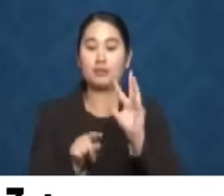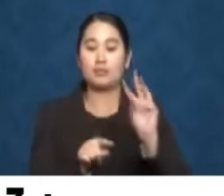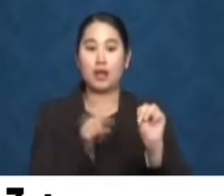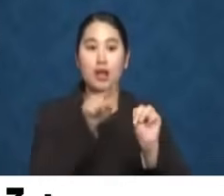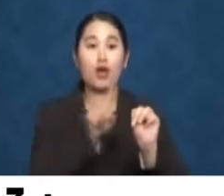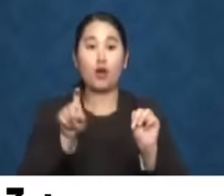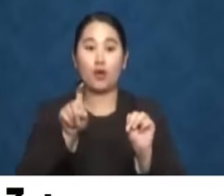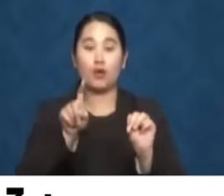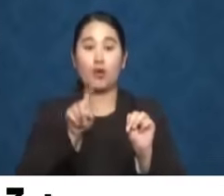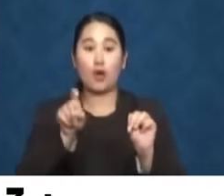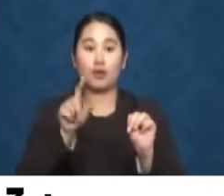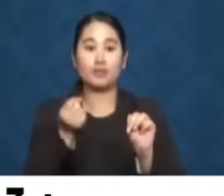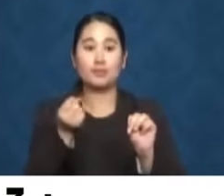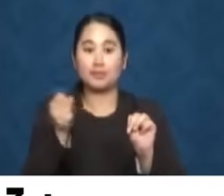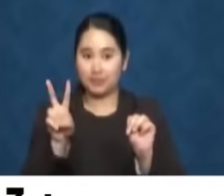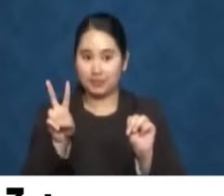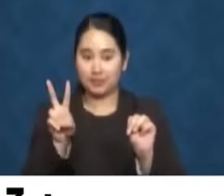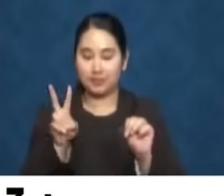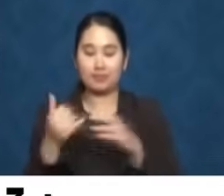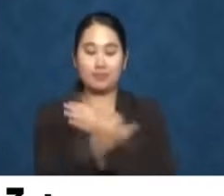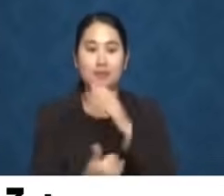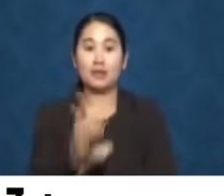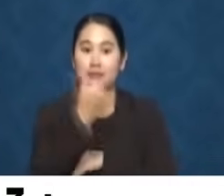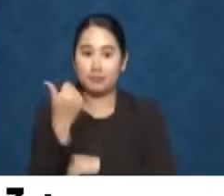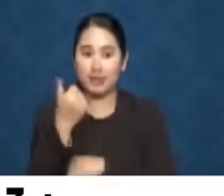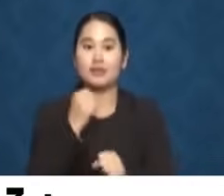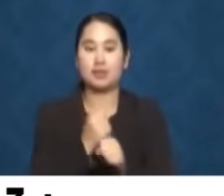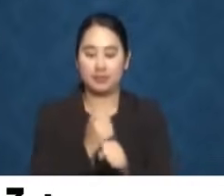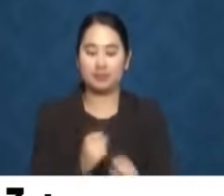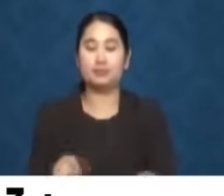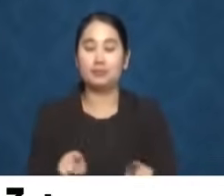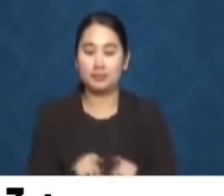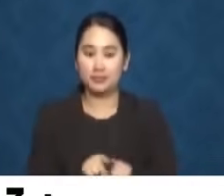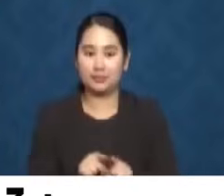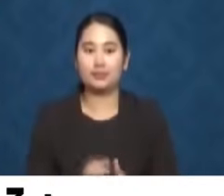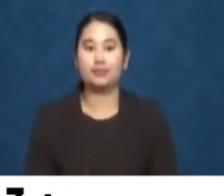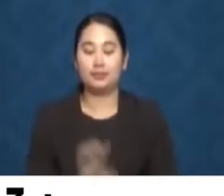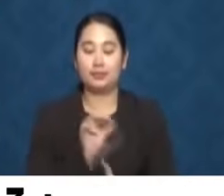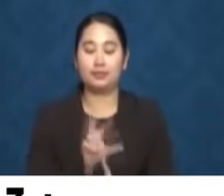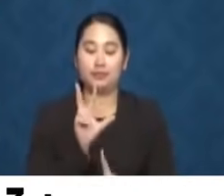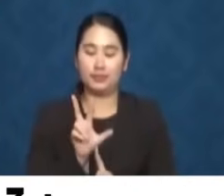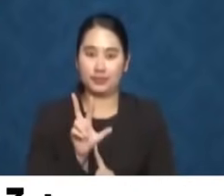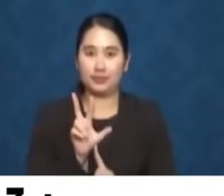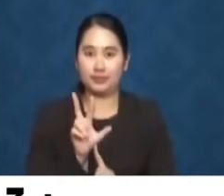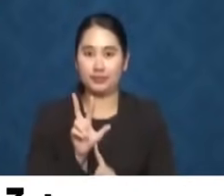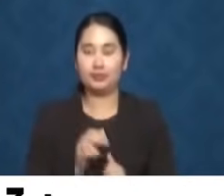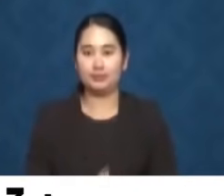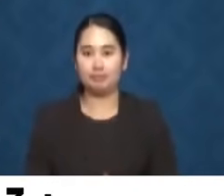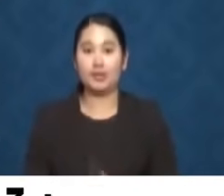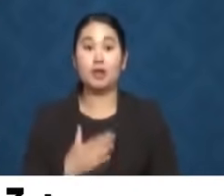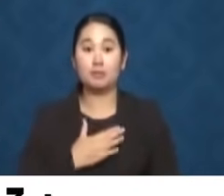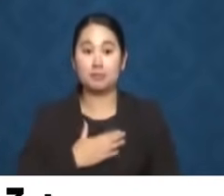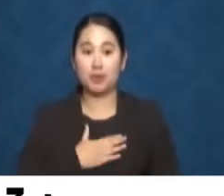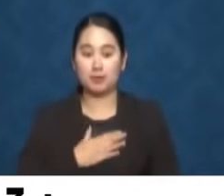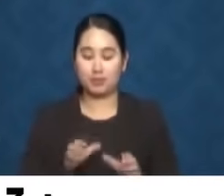ภัยปี60ที่มีการระบุชัดในมาตรา6ให้เข้มงวดและสุดท้ายคุณจุลินก็เสนอด้วยนะครับว่าในท้ายที่สุดแล้วรัฐบาลมีเสียงข้างมาก